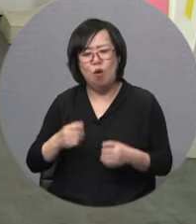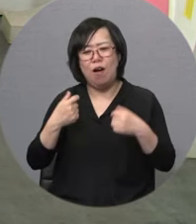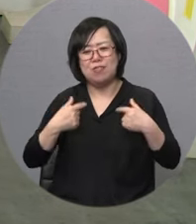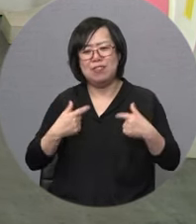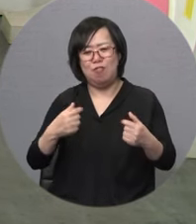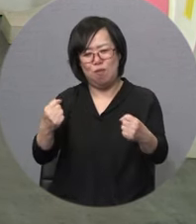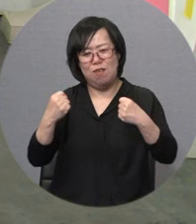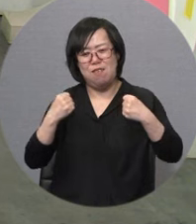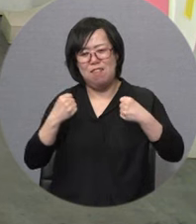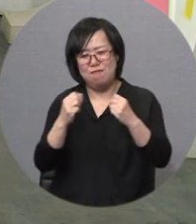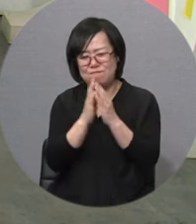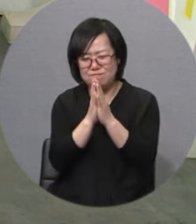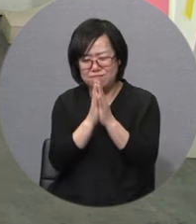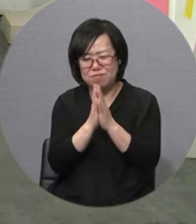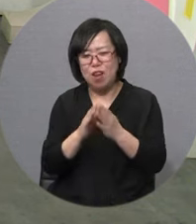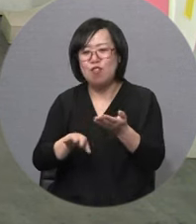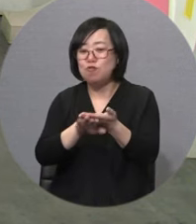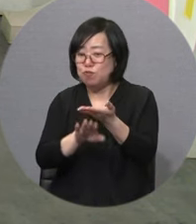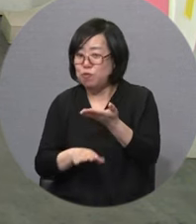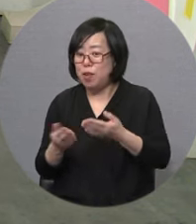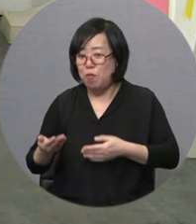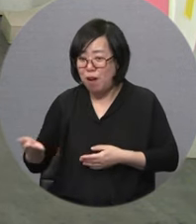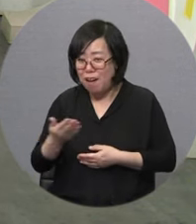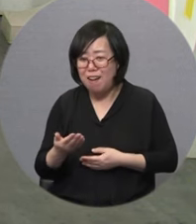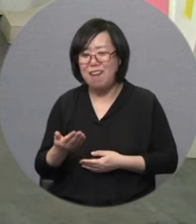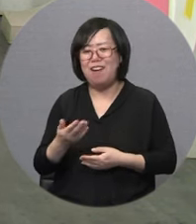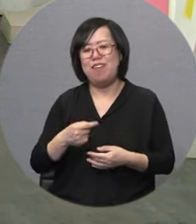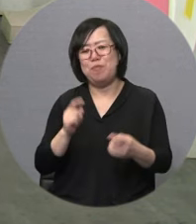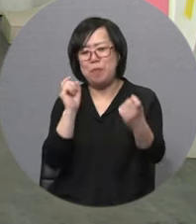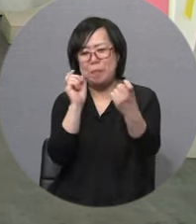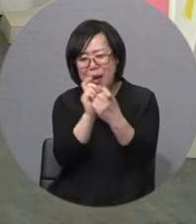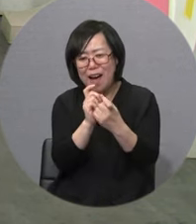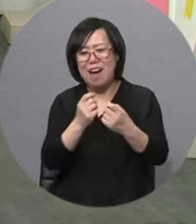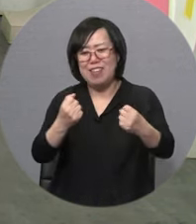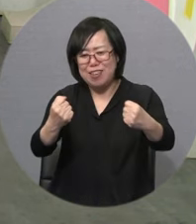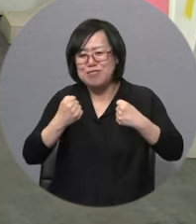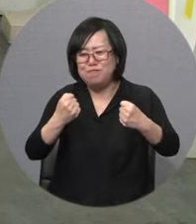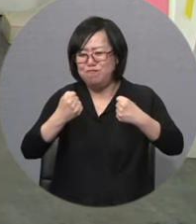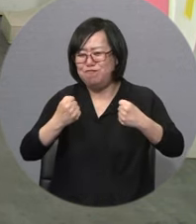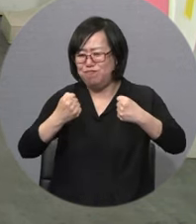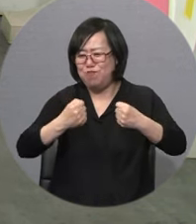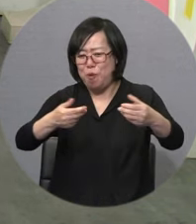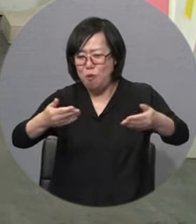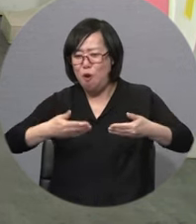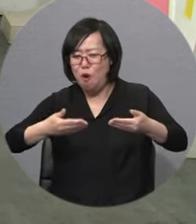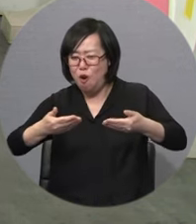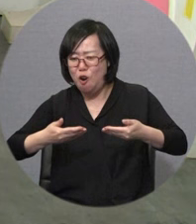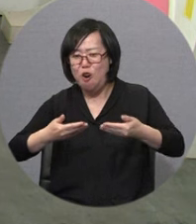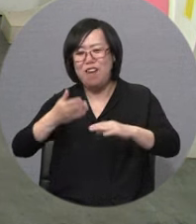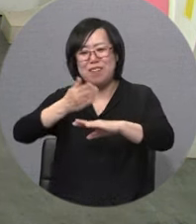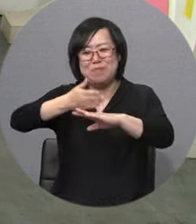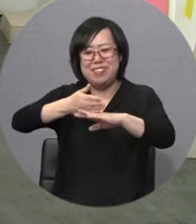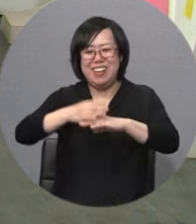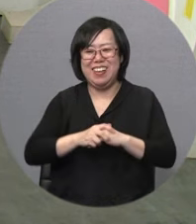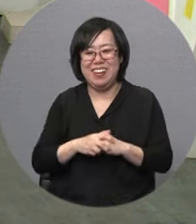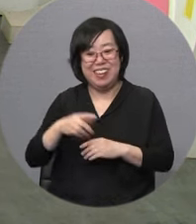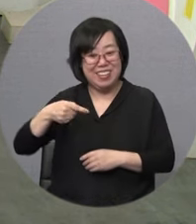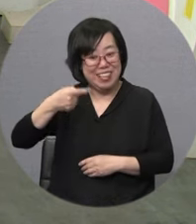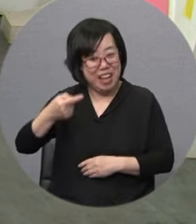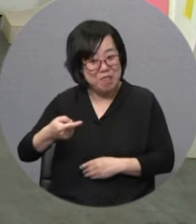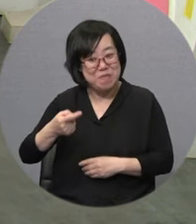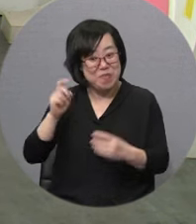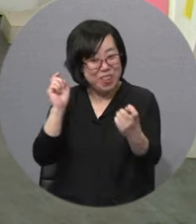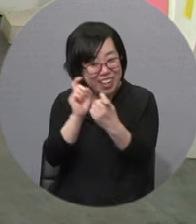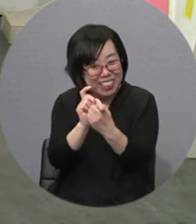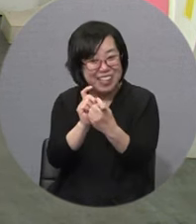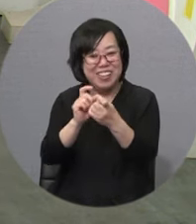저 후배들 이렇게 방송하는데 큰 힘을 주셔서 너무 감사드립니다. 고맙습니다. 아이고. 언제 한번 저희 셋이서 한번 찾아뵐게요, 형님. 예, 예, 너무 예,